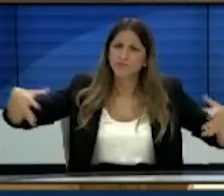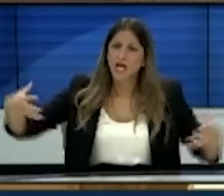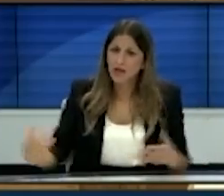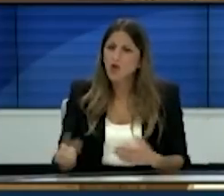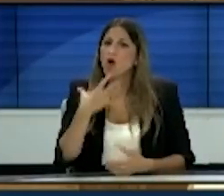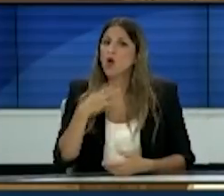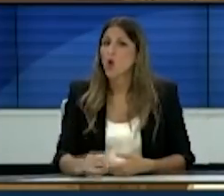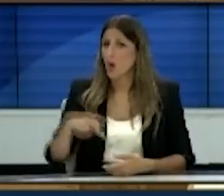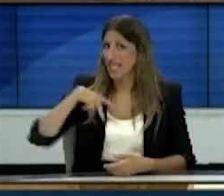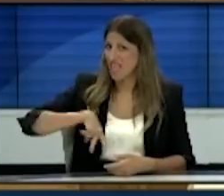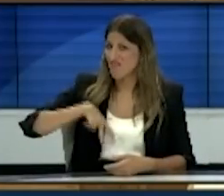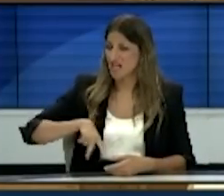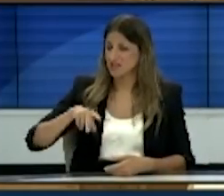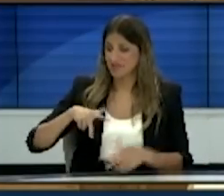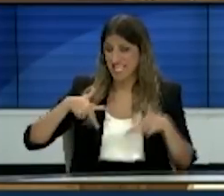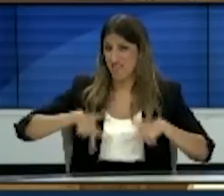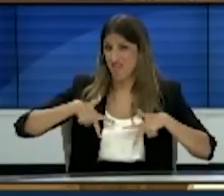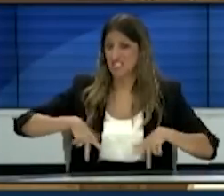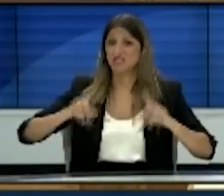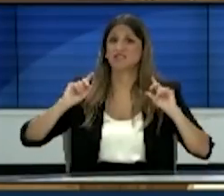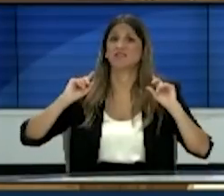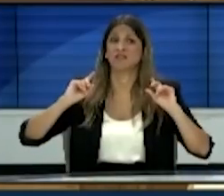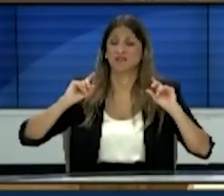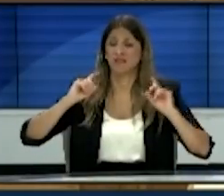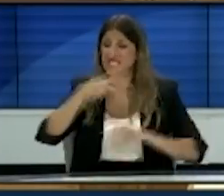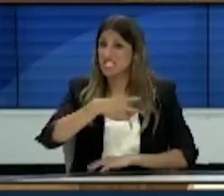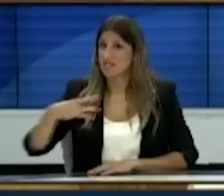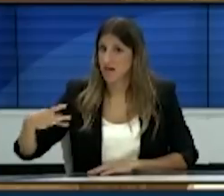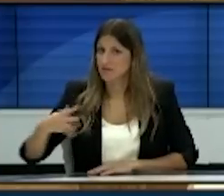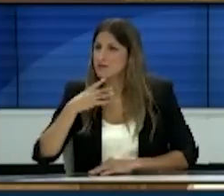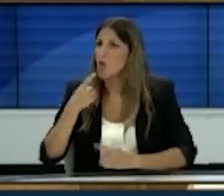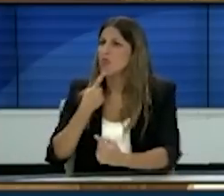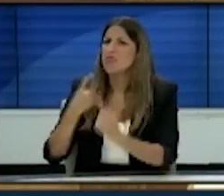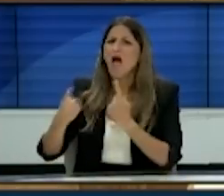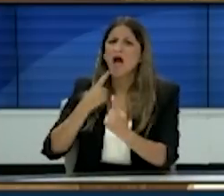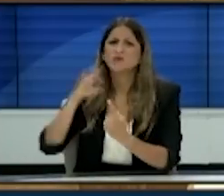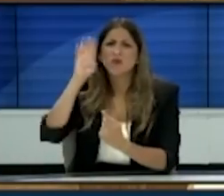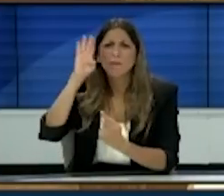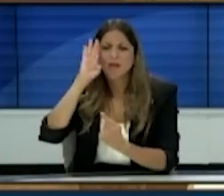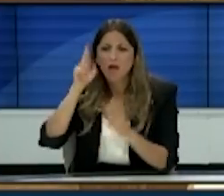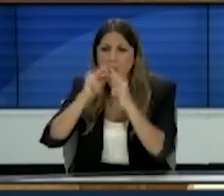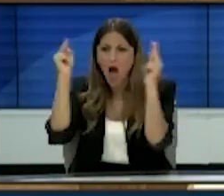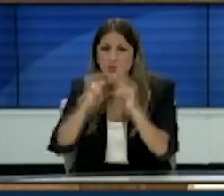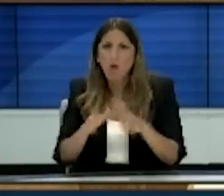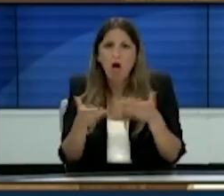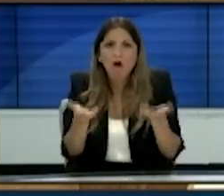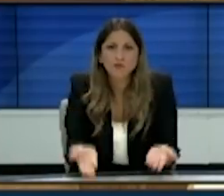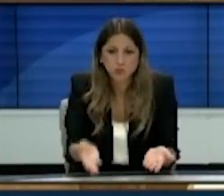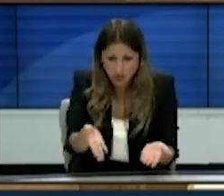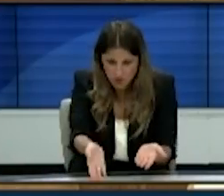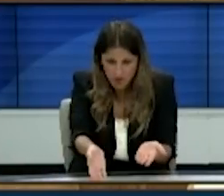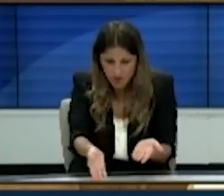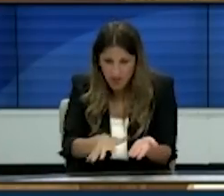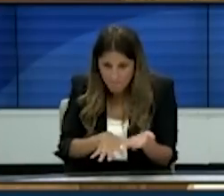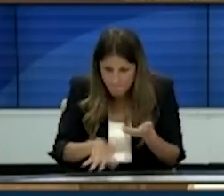κυβέρνησης ΣΥΡΙΖΑ, μέσω του περιβόητου στρατηγικού διαλόγου με τη ΣΥΠΑ, που μας έφτασε εδώ σήμερα και χειρότερα